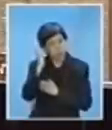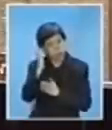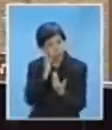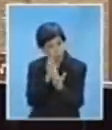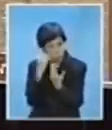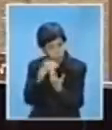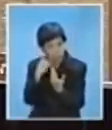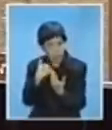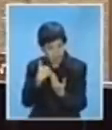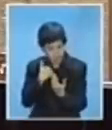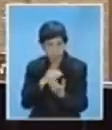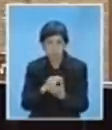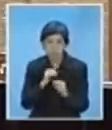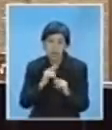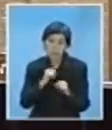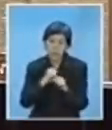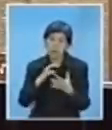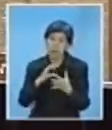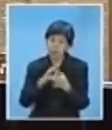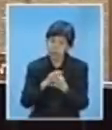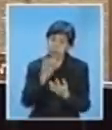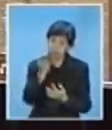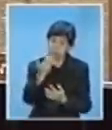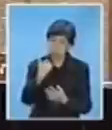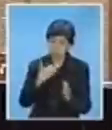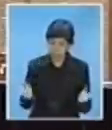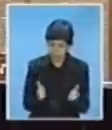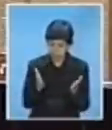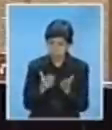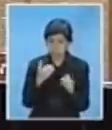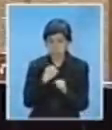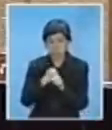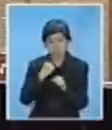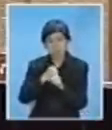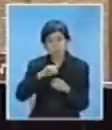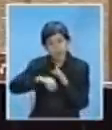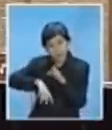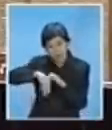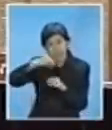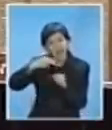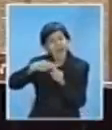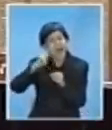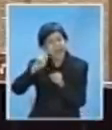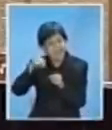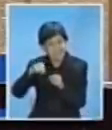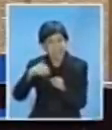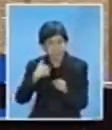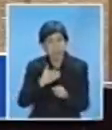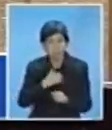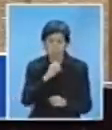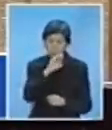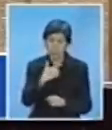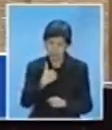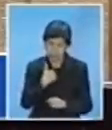ท่านหลายคนนะครับในระหว่างหาเสียงท่านเองก็สนับสนุนเรื่องการขุดแก๊สในพื้นที่ทับซ้อนนะครับผมยืนยัน